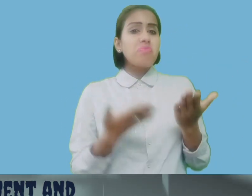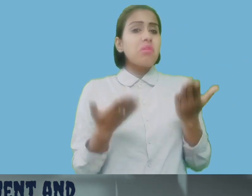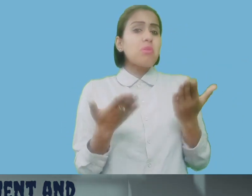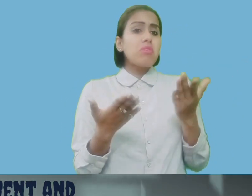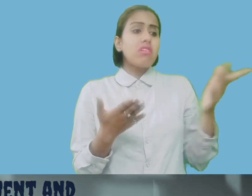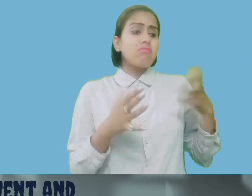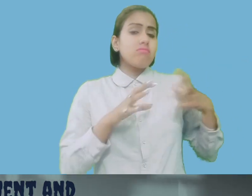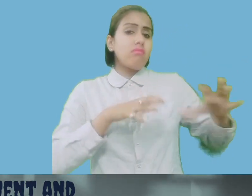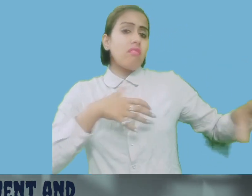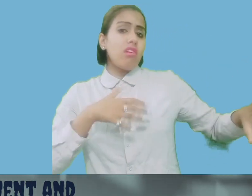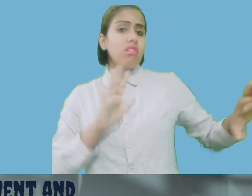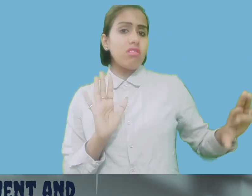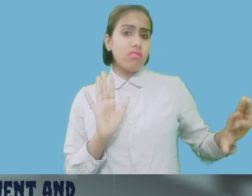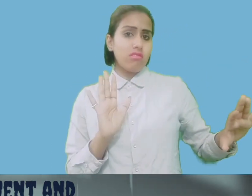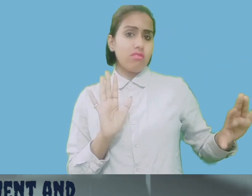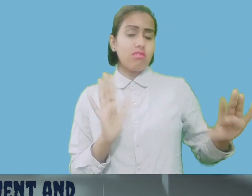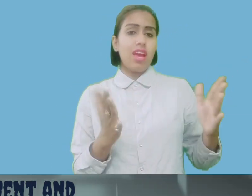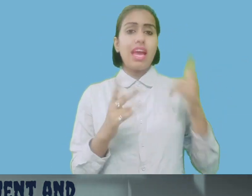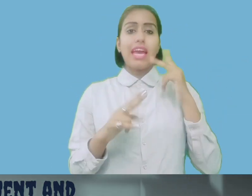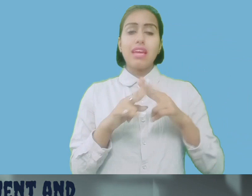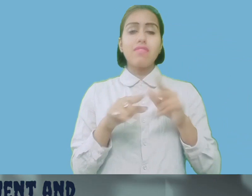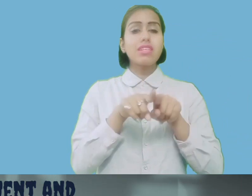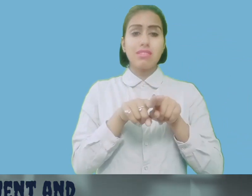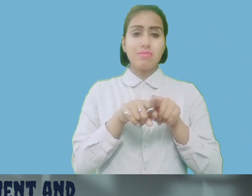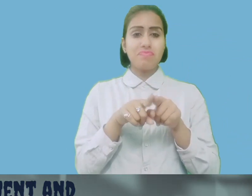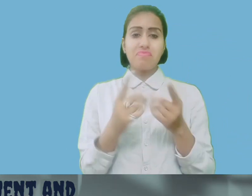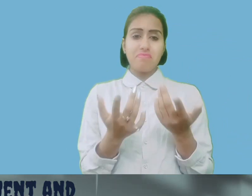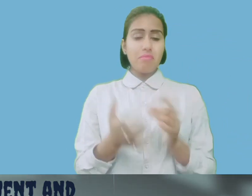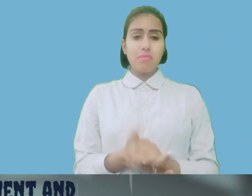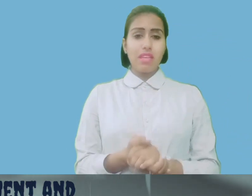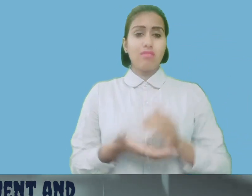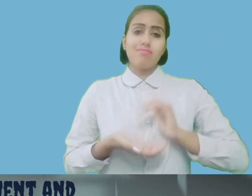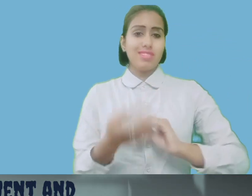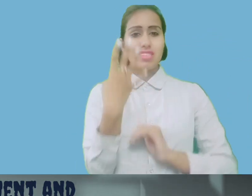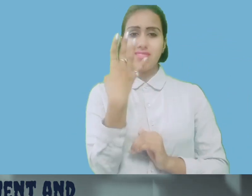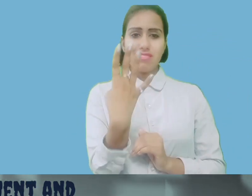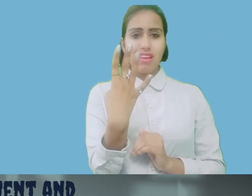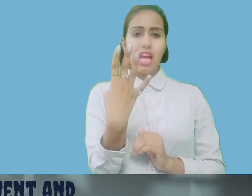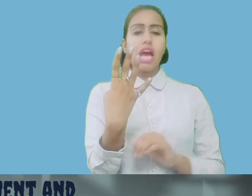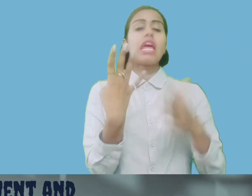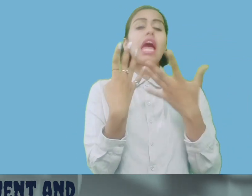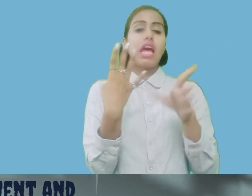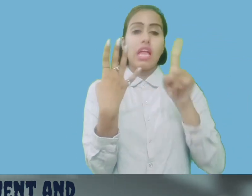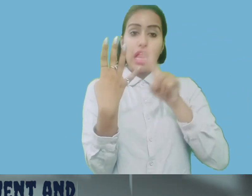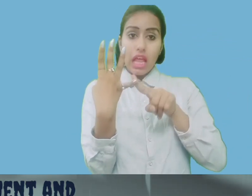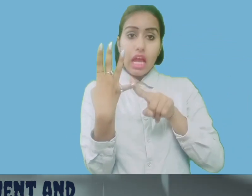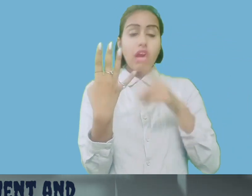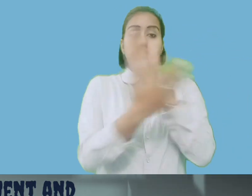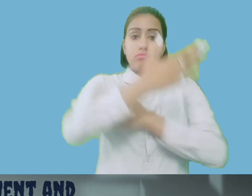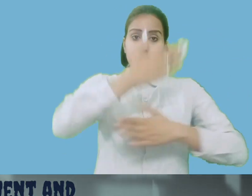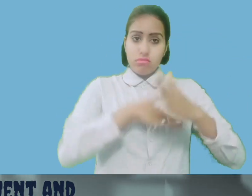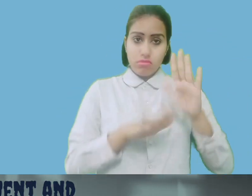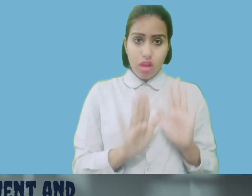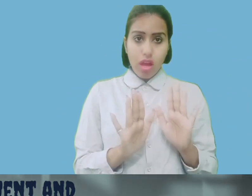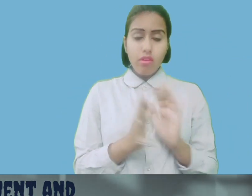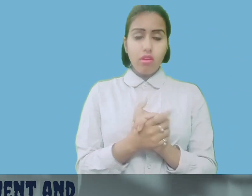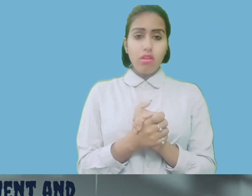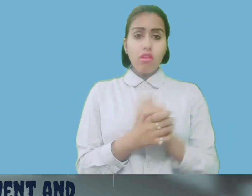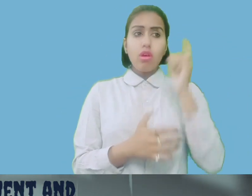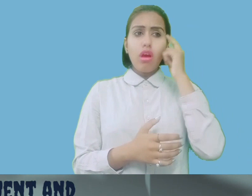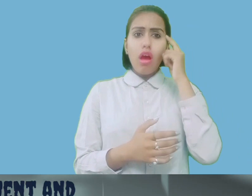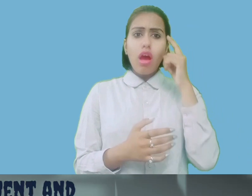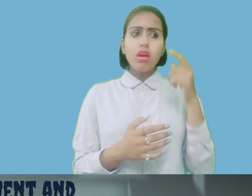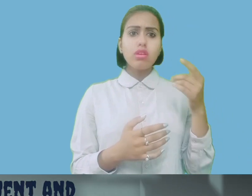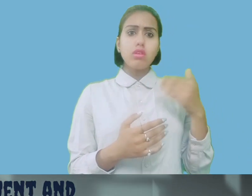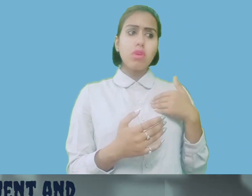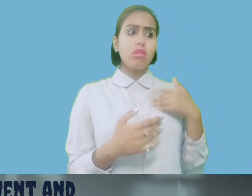कि आप इस बात के लिए यहाँ तक आए और आपको सारी जानकारी मिली। तो जैसा कि है कि मेरा जो छोटा भाई